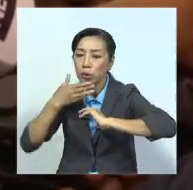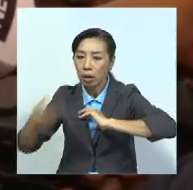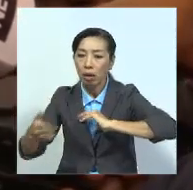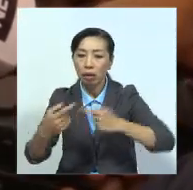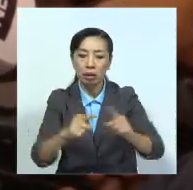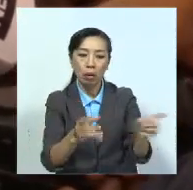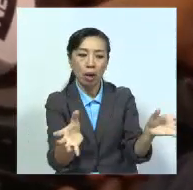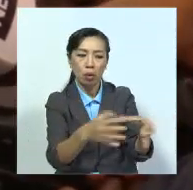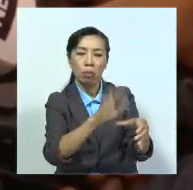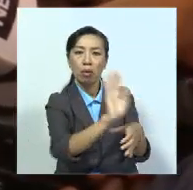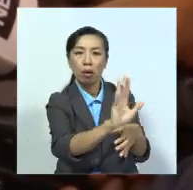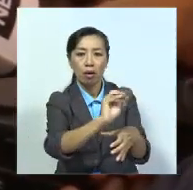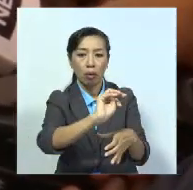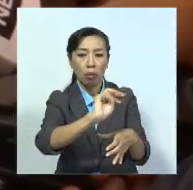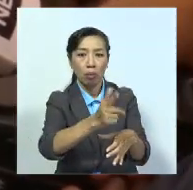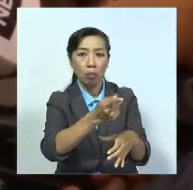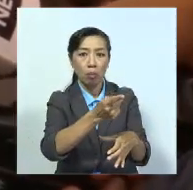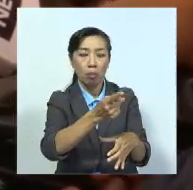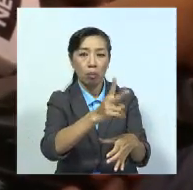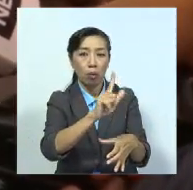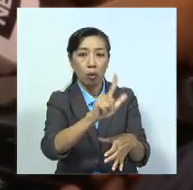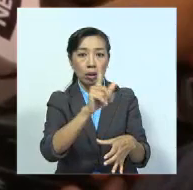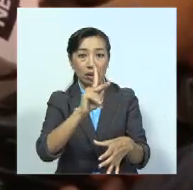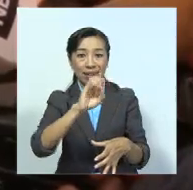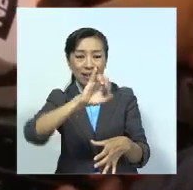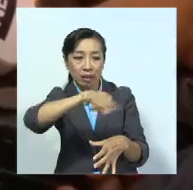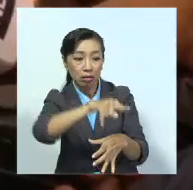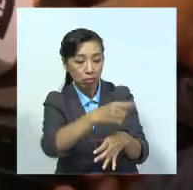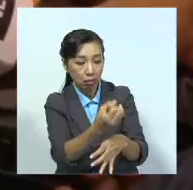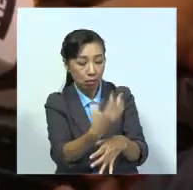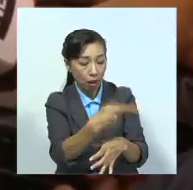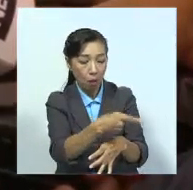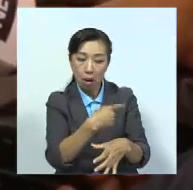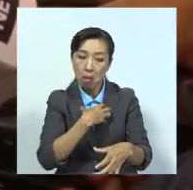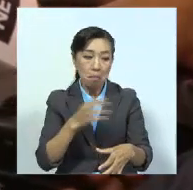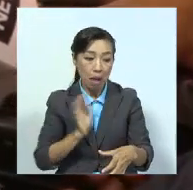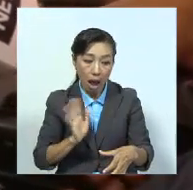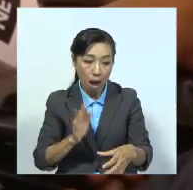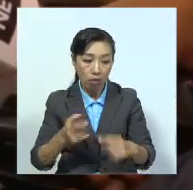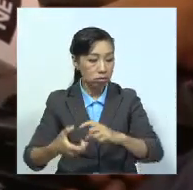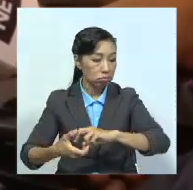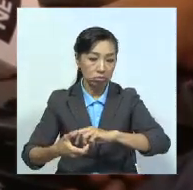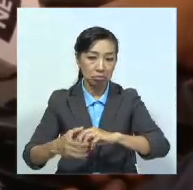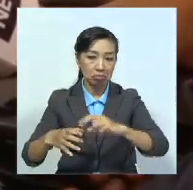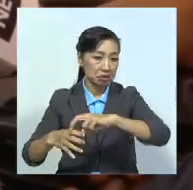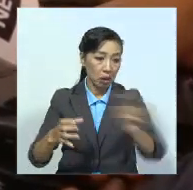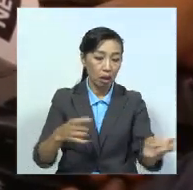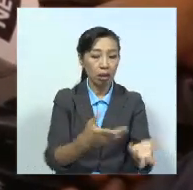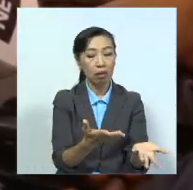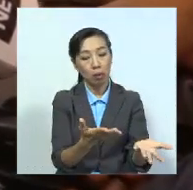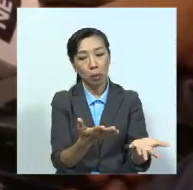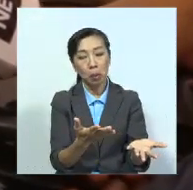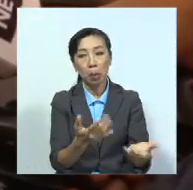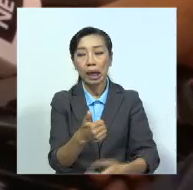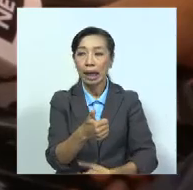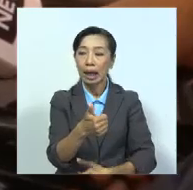น้องมงคลกิจเนี่ยในเมื่อเขาขันอาสาเป็นนักรบบาดแผลเต็มไปหมดนะอยู่ๆจะให้เขาถอยแบบไม่มีเชิ